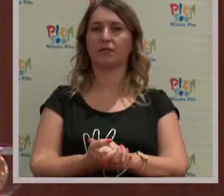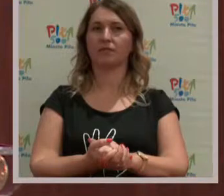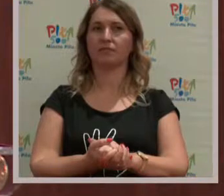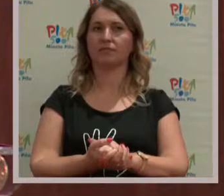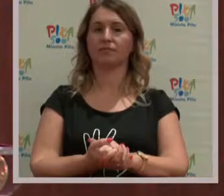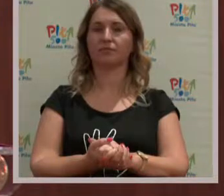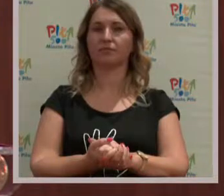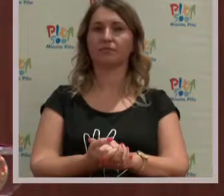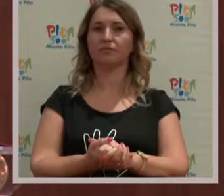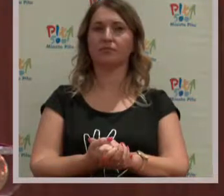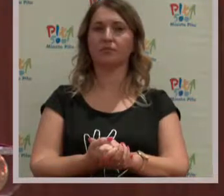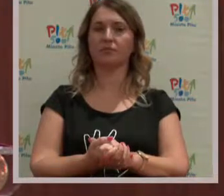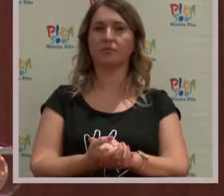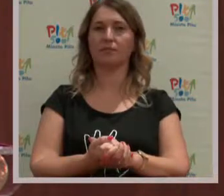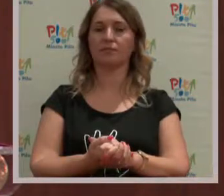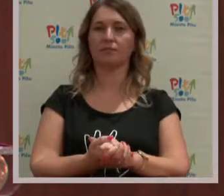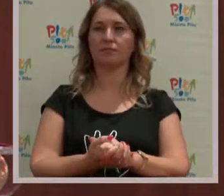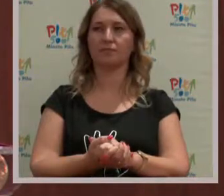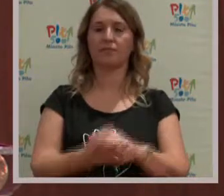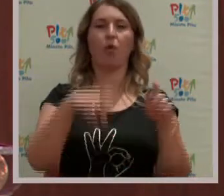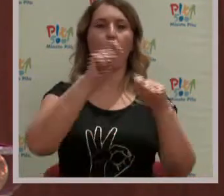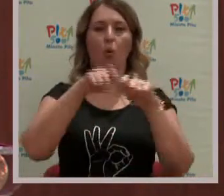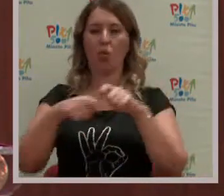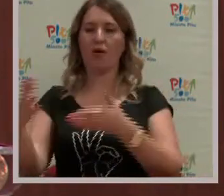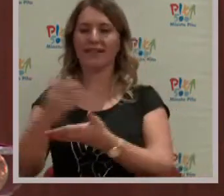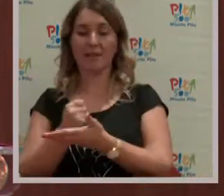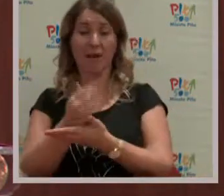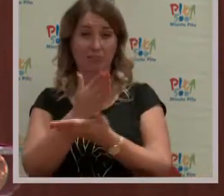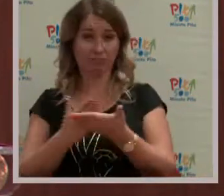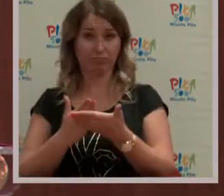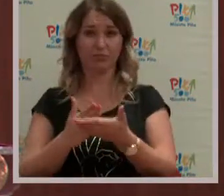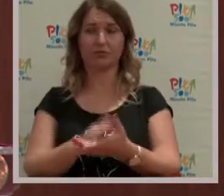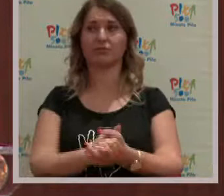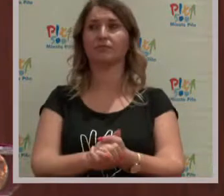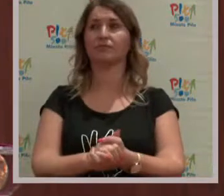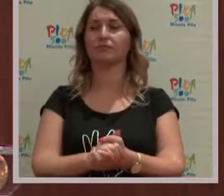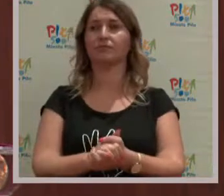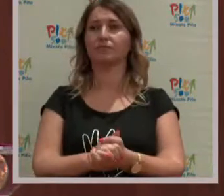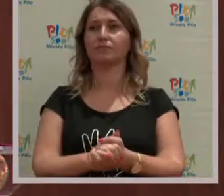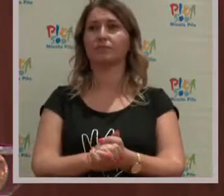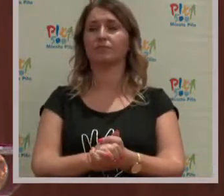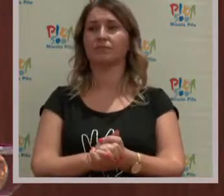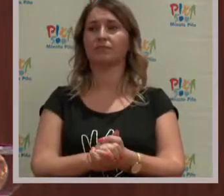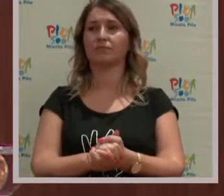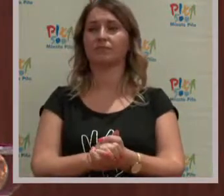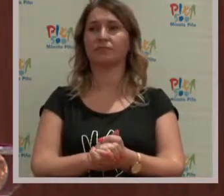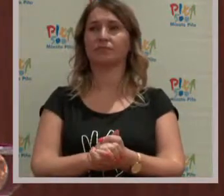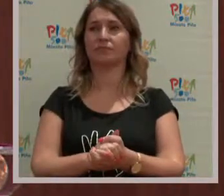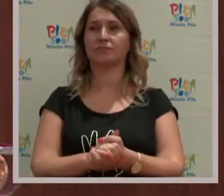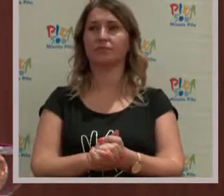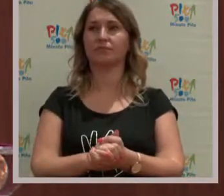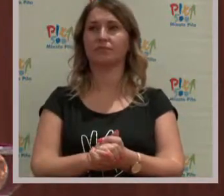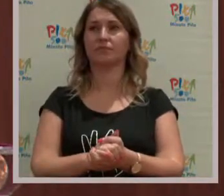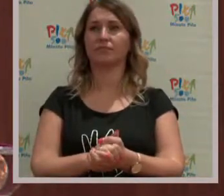przez organa ścigania, a częściowo prawdopodobnie były w złym stanie, jeżeli chodzi o ich